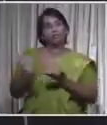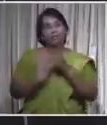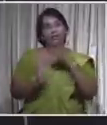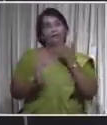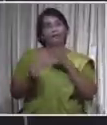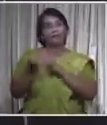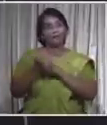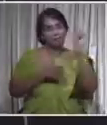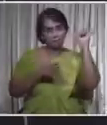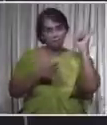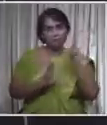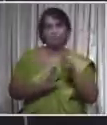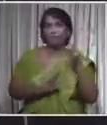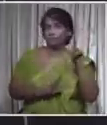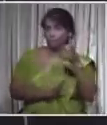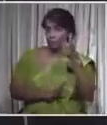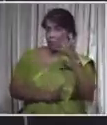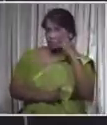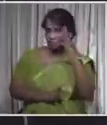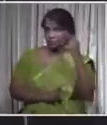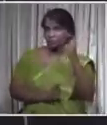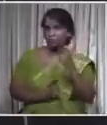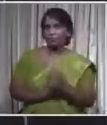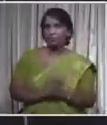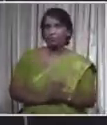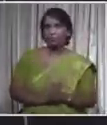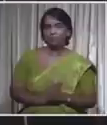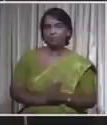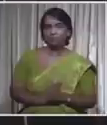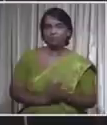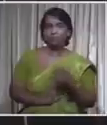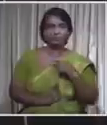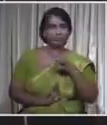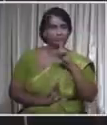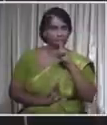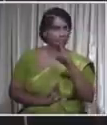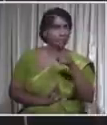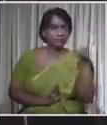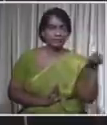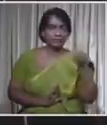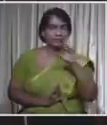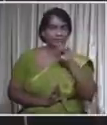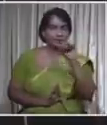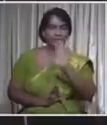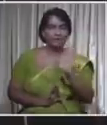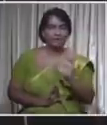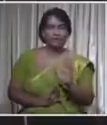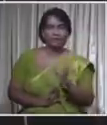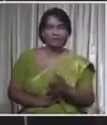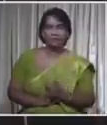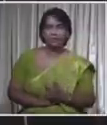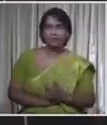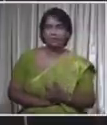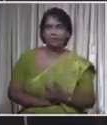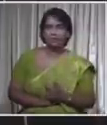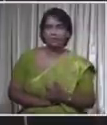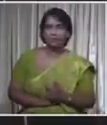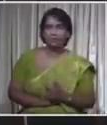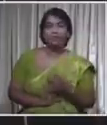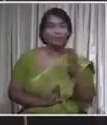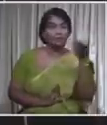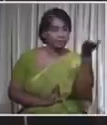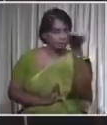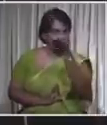යන්න සිද්ධ වෙනවා මේක හොඳට මතක තියාගන්න මට කියන්න ඕන කුත් තිබ්බ ඕක නෙවෙයි දැන් මේ